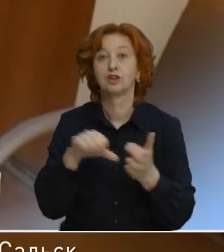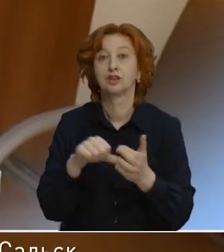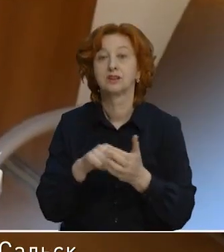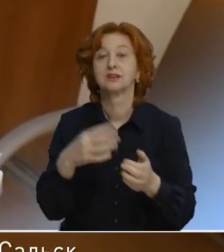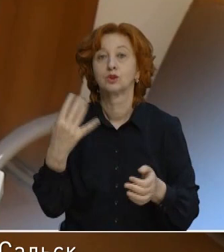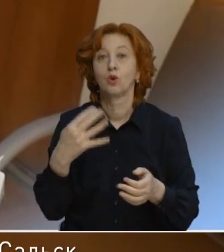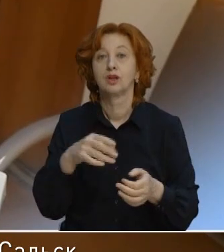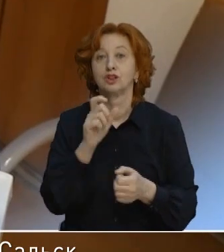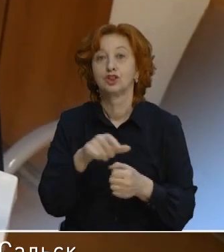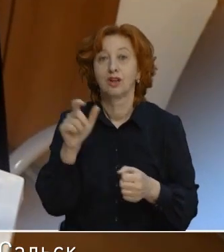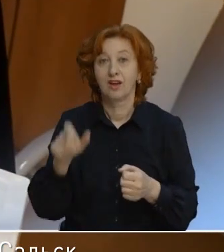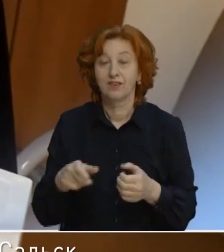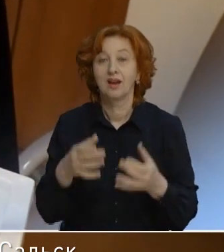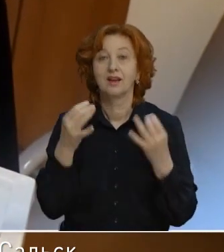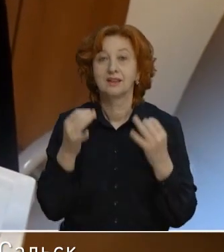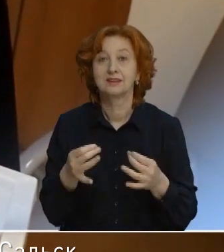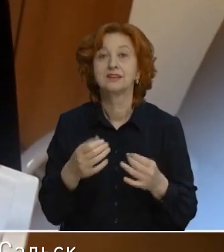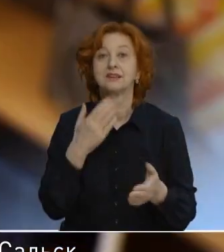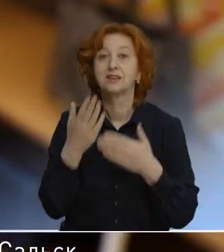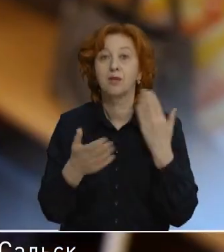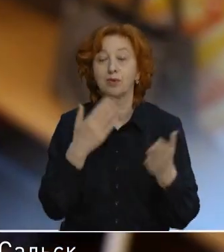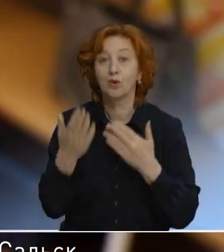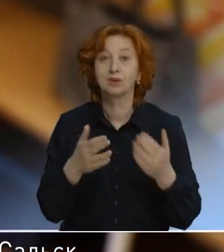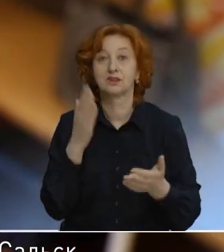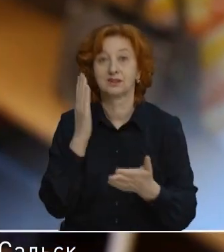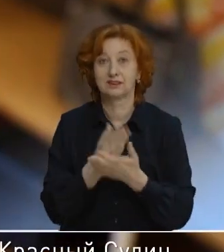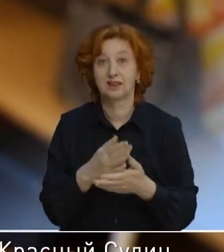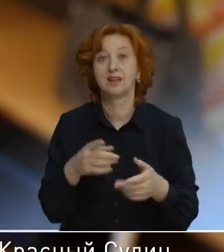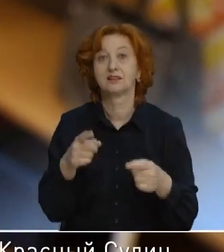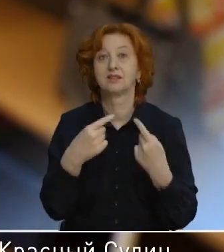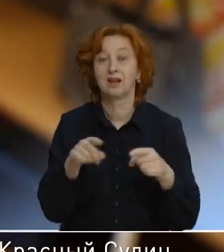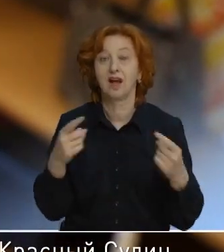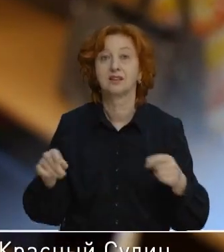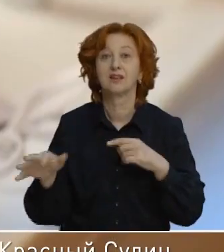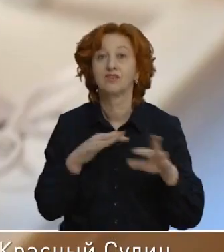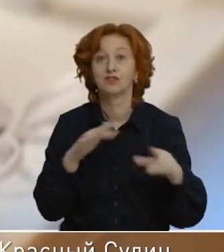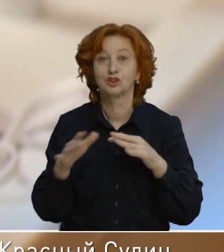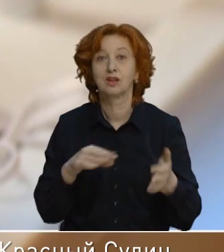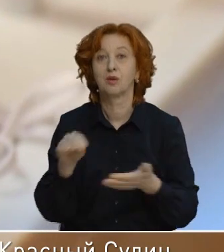40 человек. Те, кто впервые сдал сегодня кровь, получили значок – символ донорского движения. А за